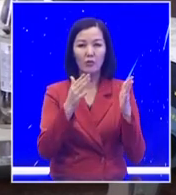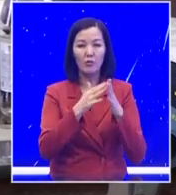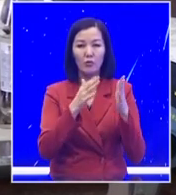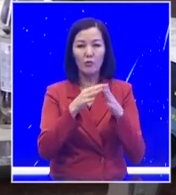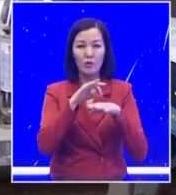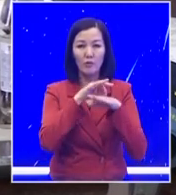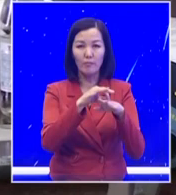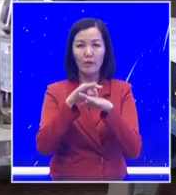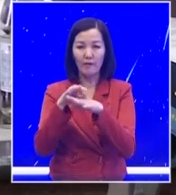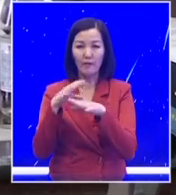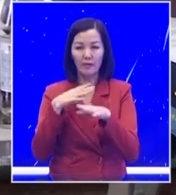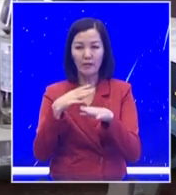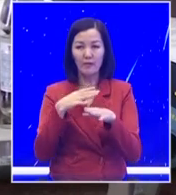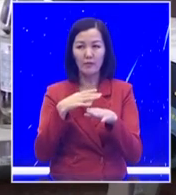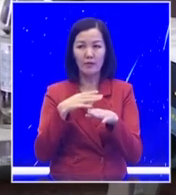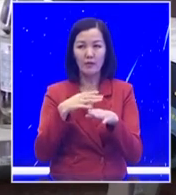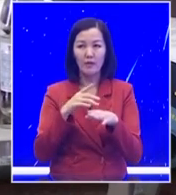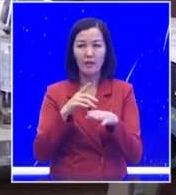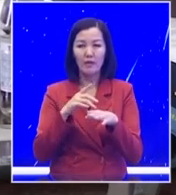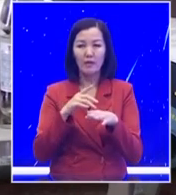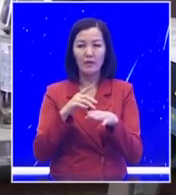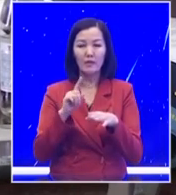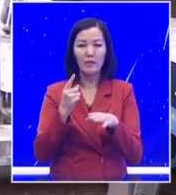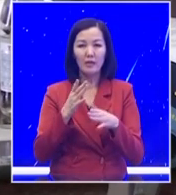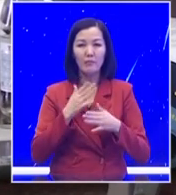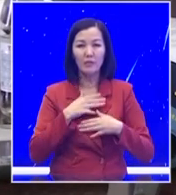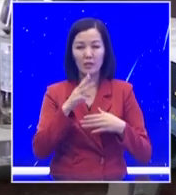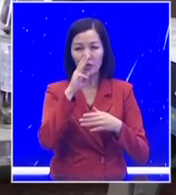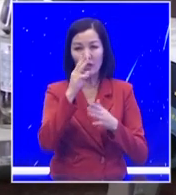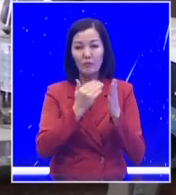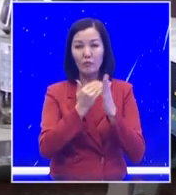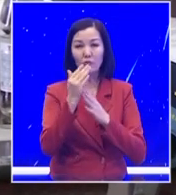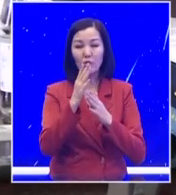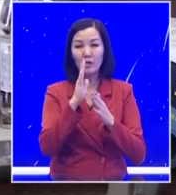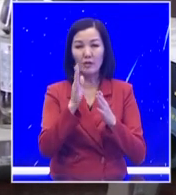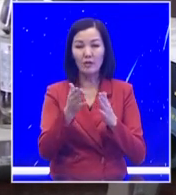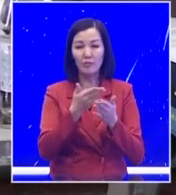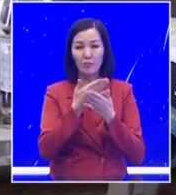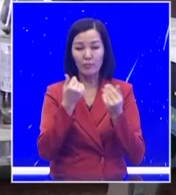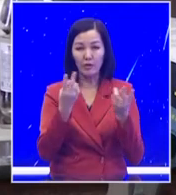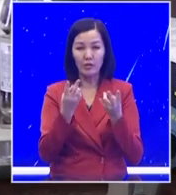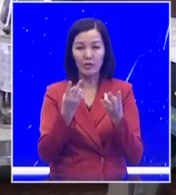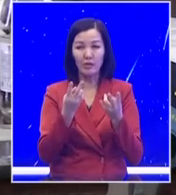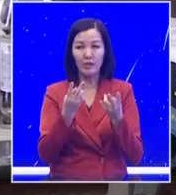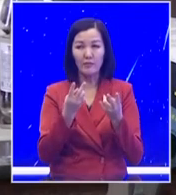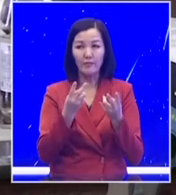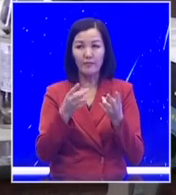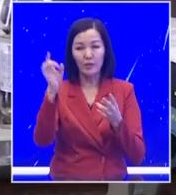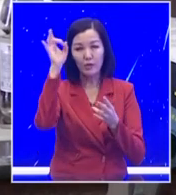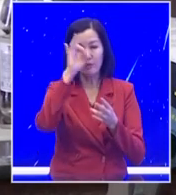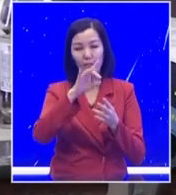балалар. Неге біздің жаңағы жалақымыз көтерілмейді деген, жаңағы мысалы анау чемпионат